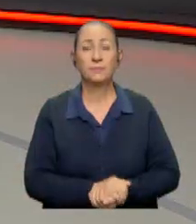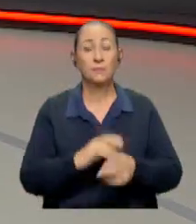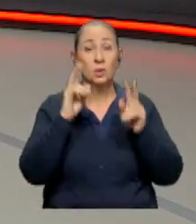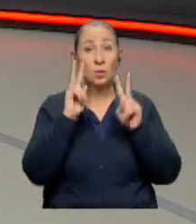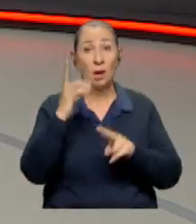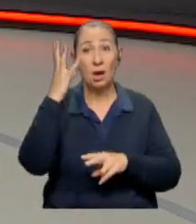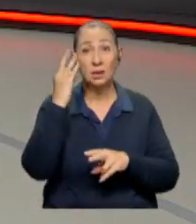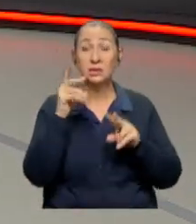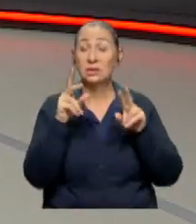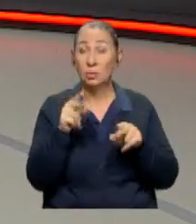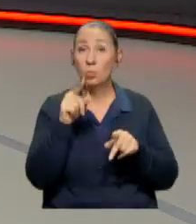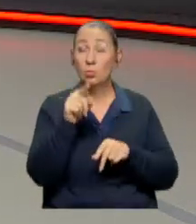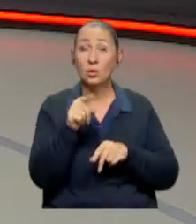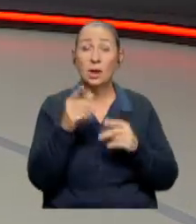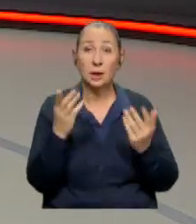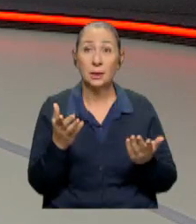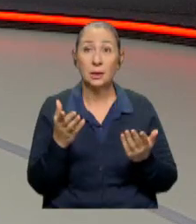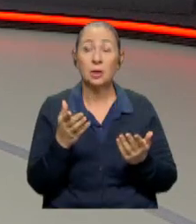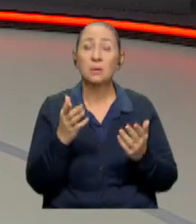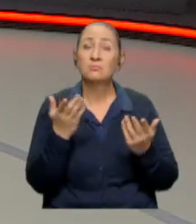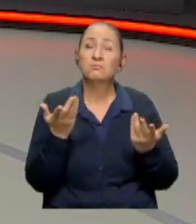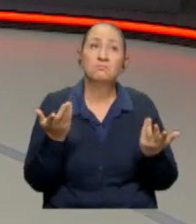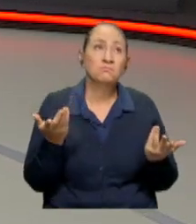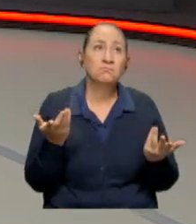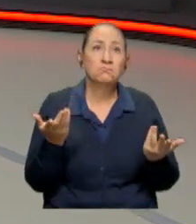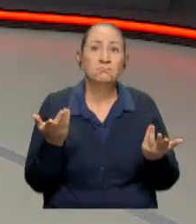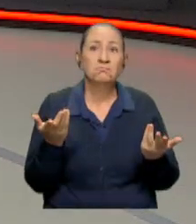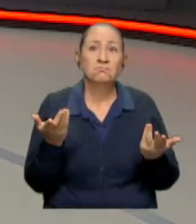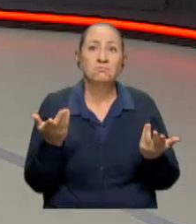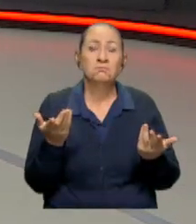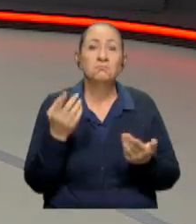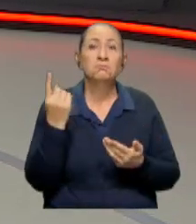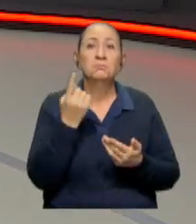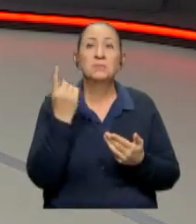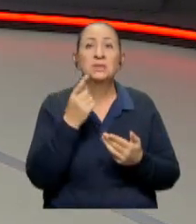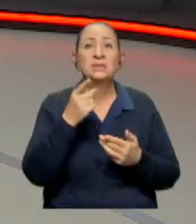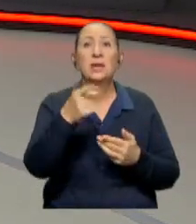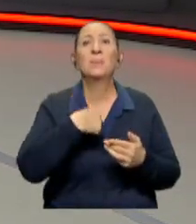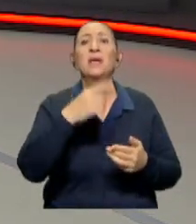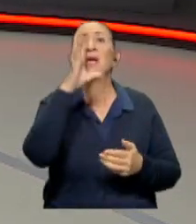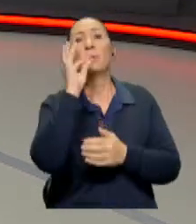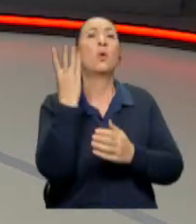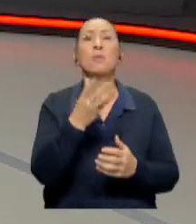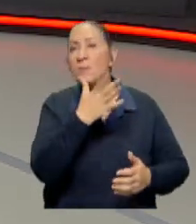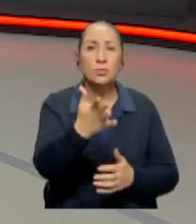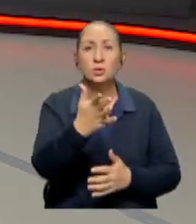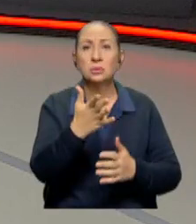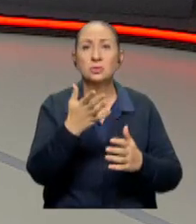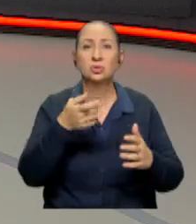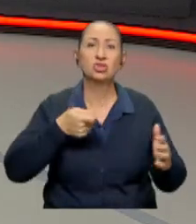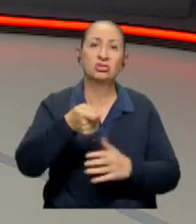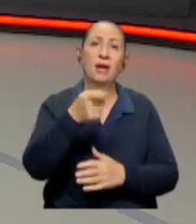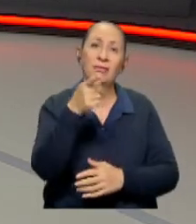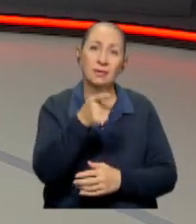Görüldüğü, anlaşıldığı kadarıyla bu da muhtemelen bir sen benim kim olduğumu biliyor musun